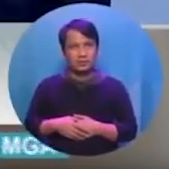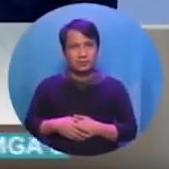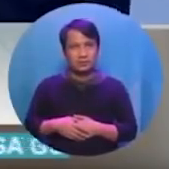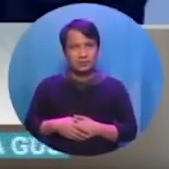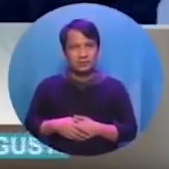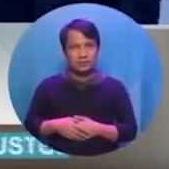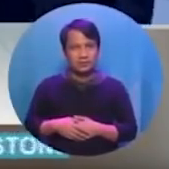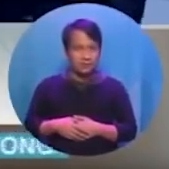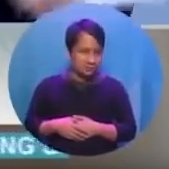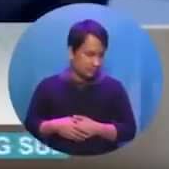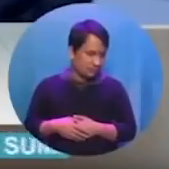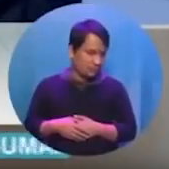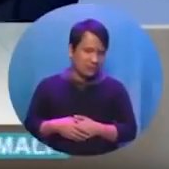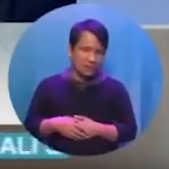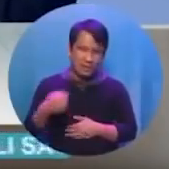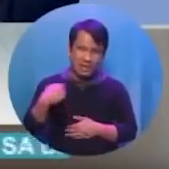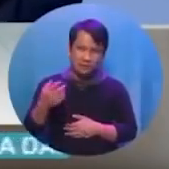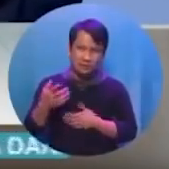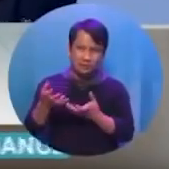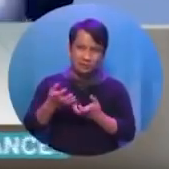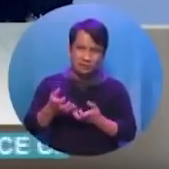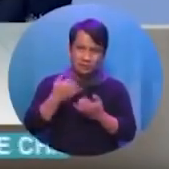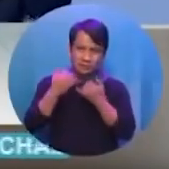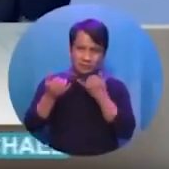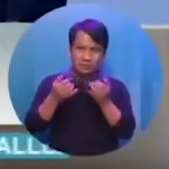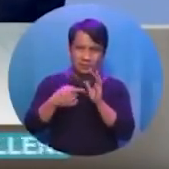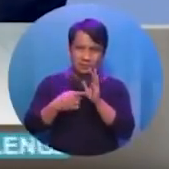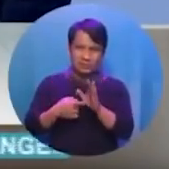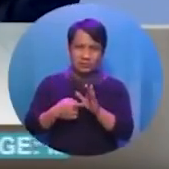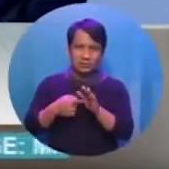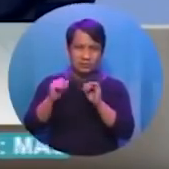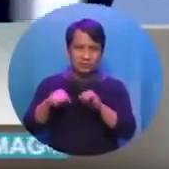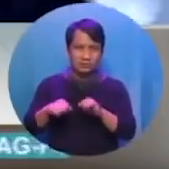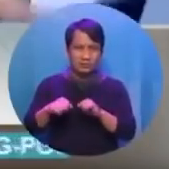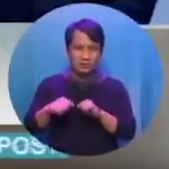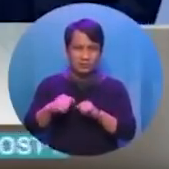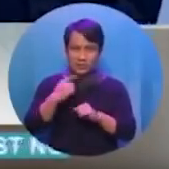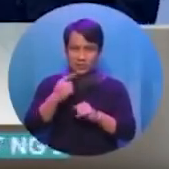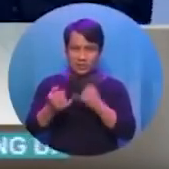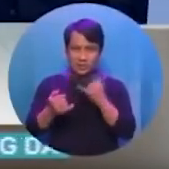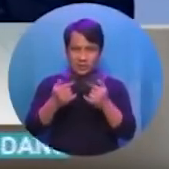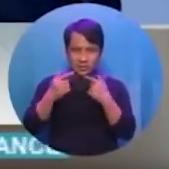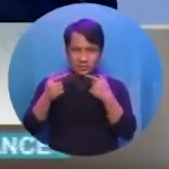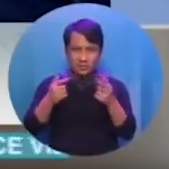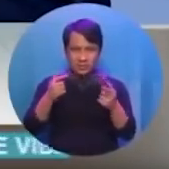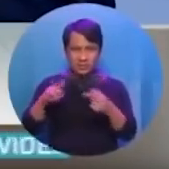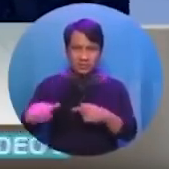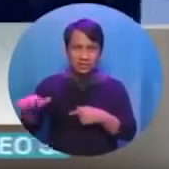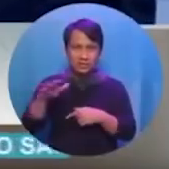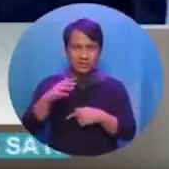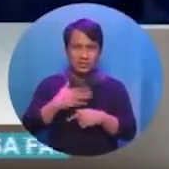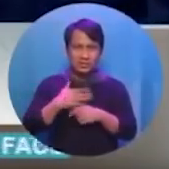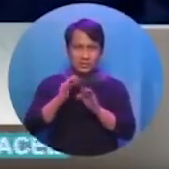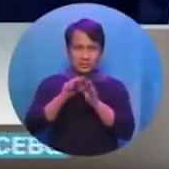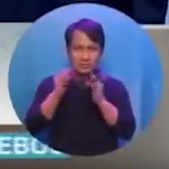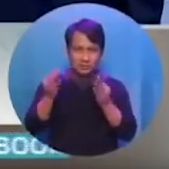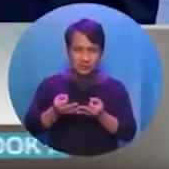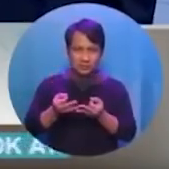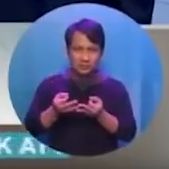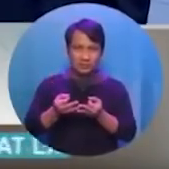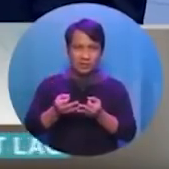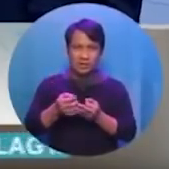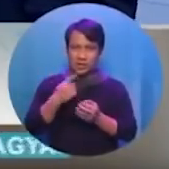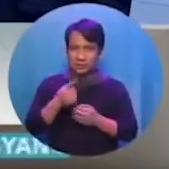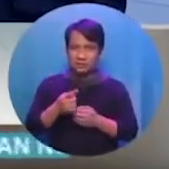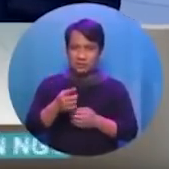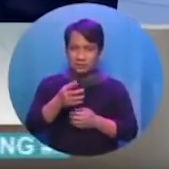Okay, so ma'am, meron ka bang gusto i-shout out? Meron kang gusto mga batiin? Oh, yung family ko po sa Pangasinan, si